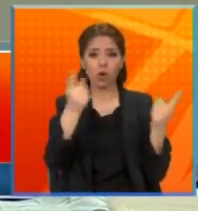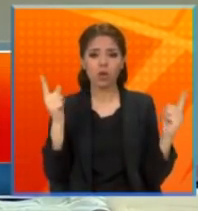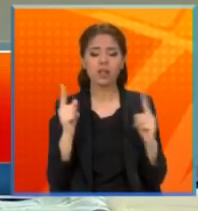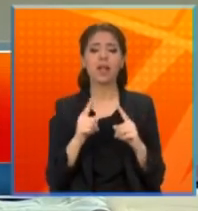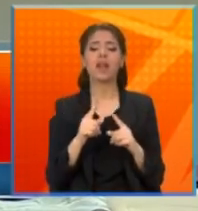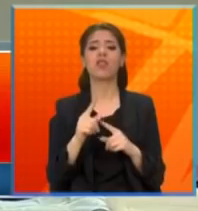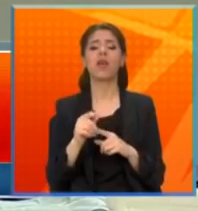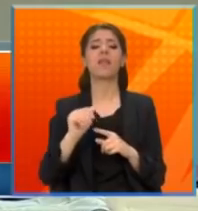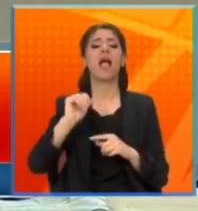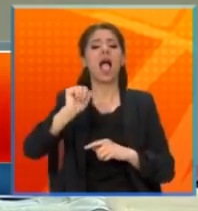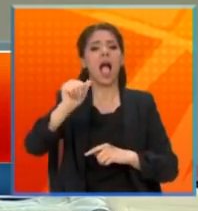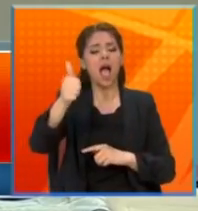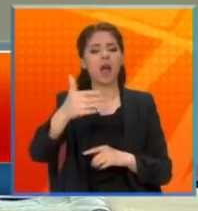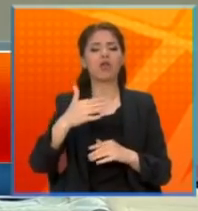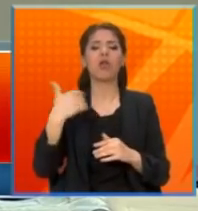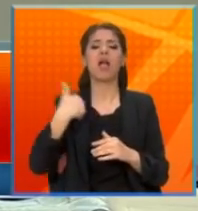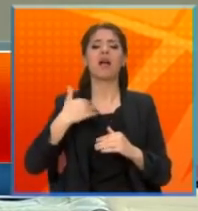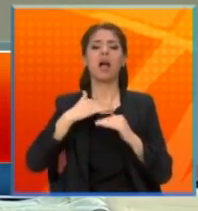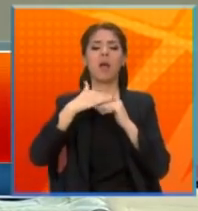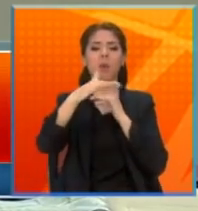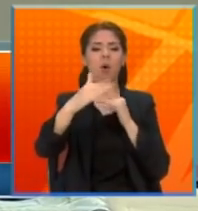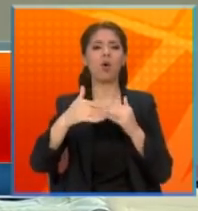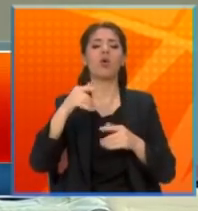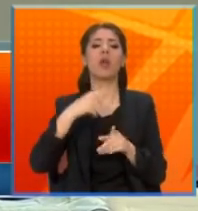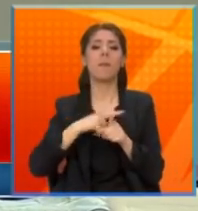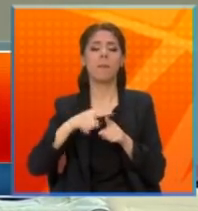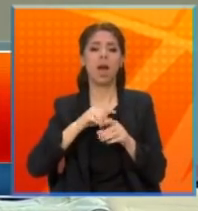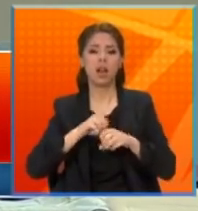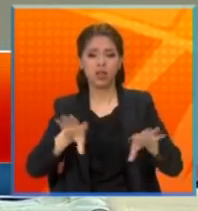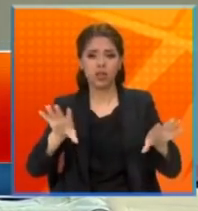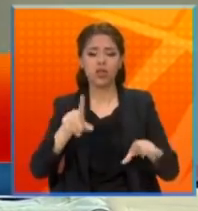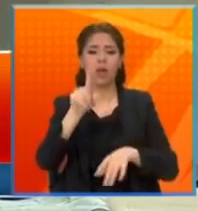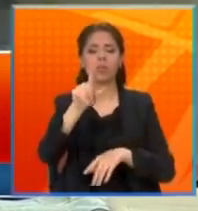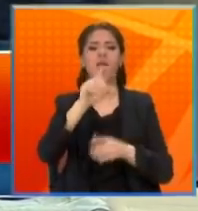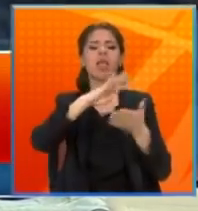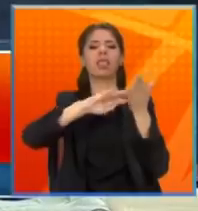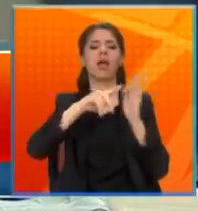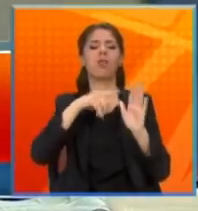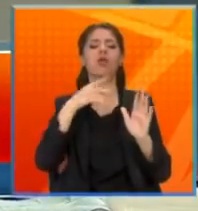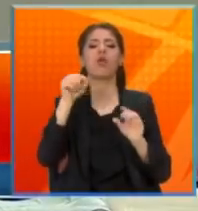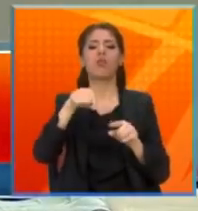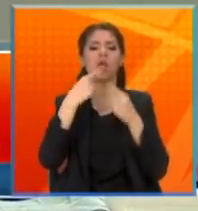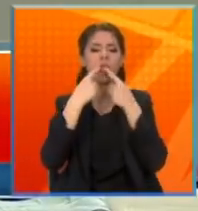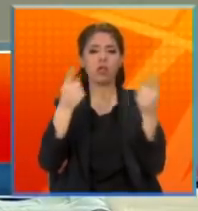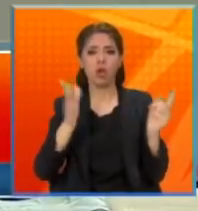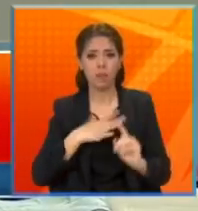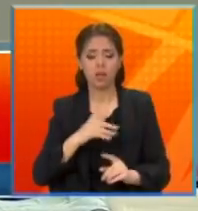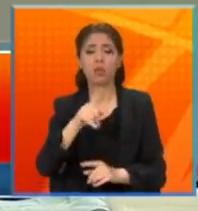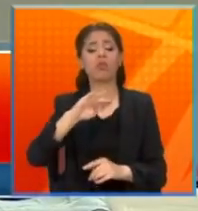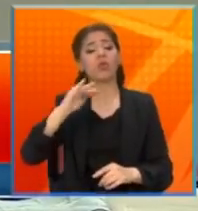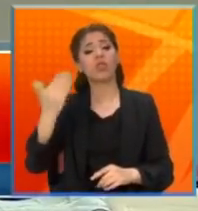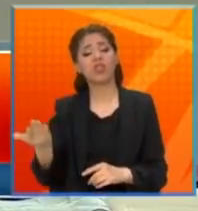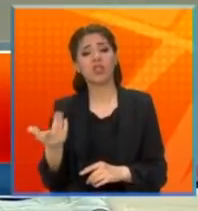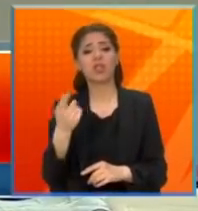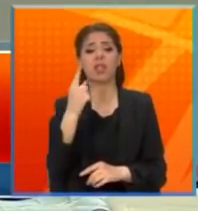olarak bunu her gün kamuoyuyla paylaşacağımız bir tabloyu da buradan söylemek istiyorum. Bunun dışında